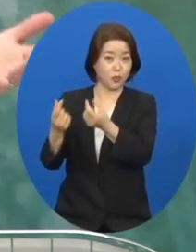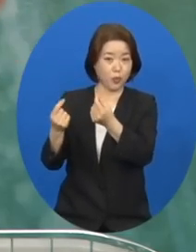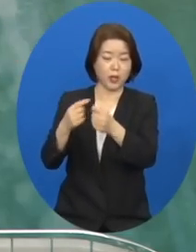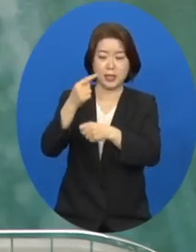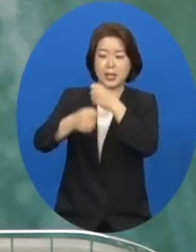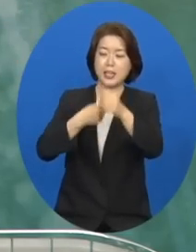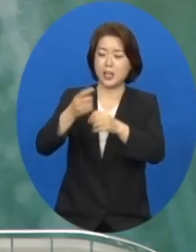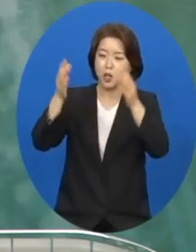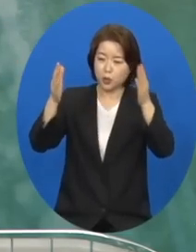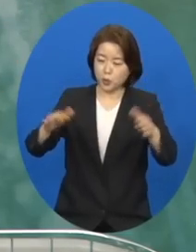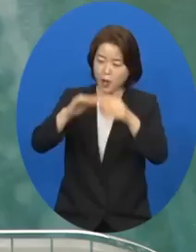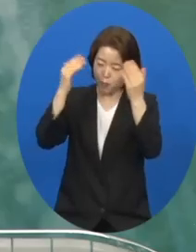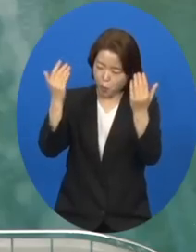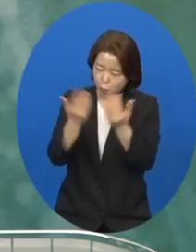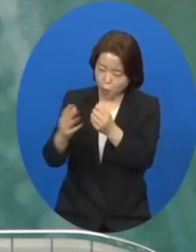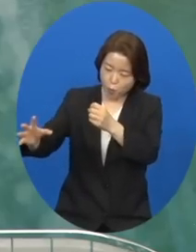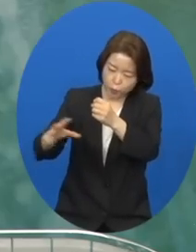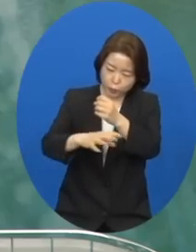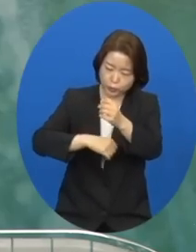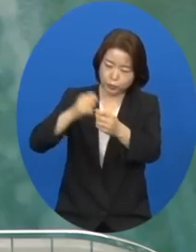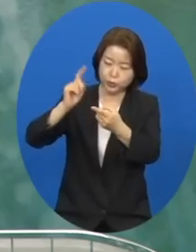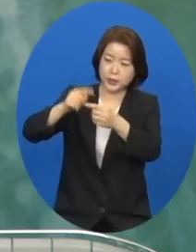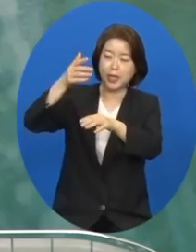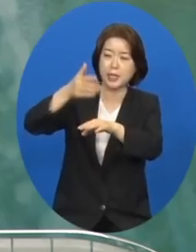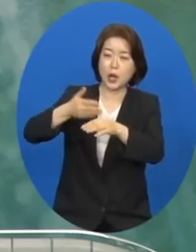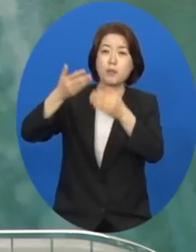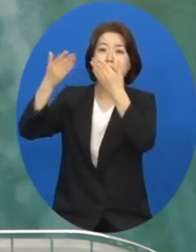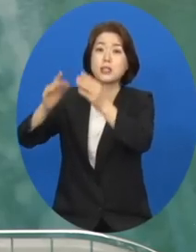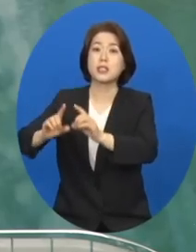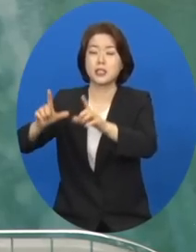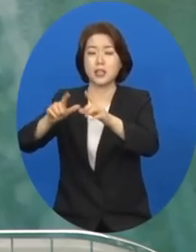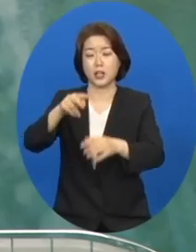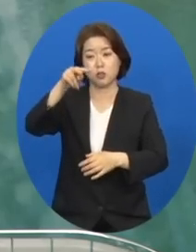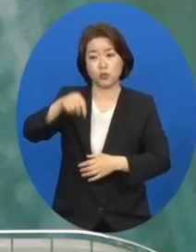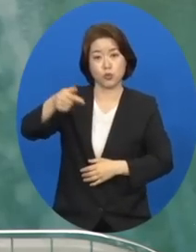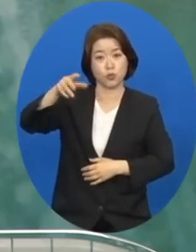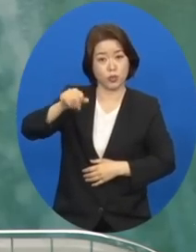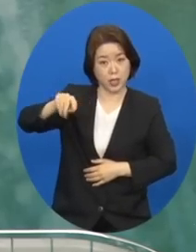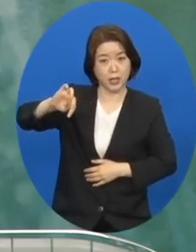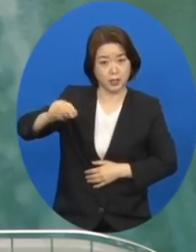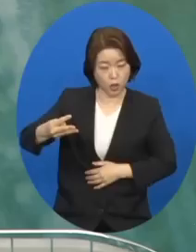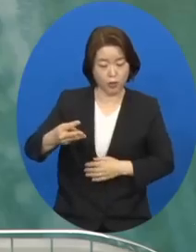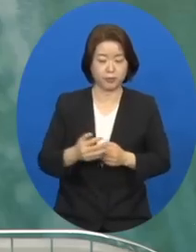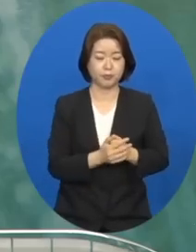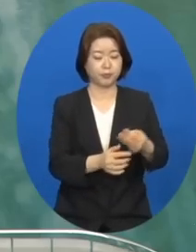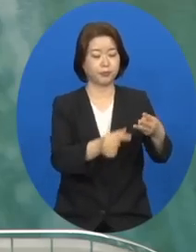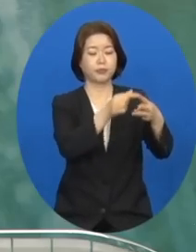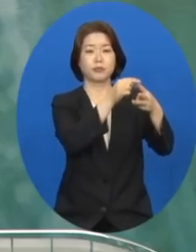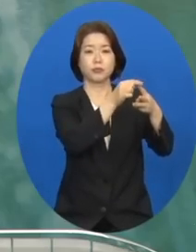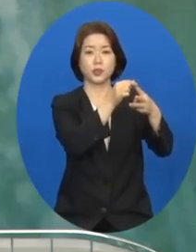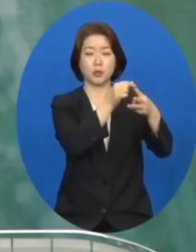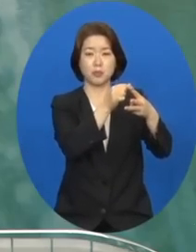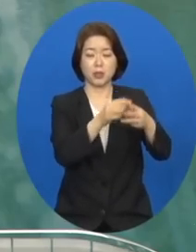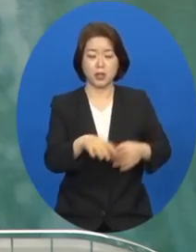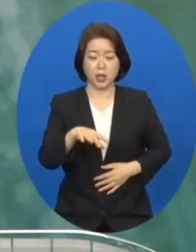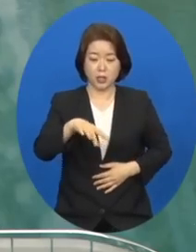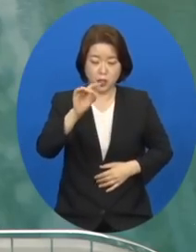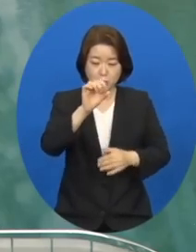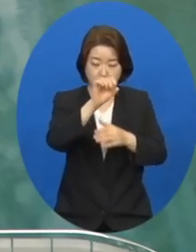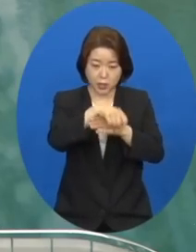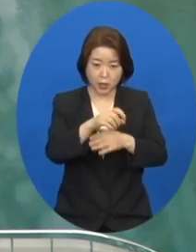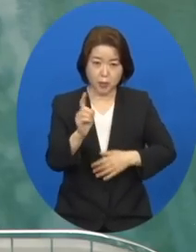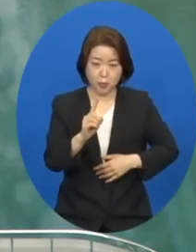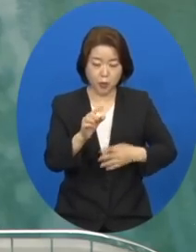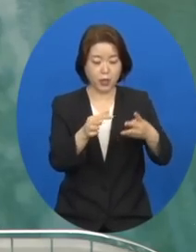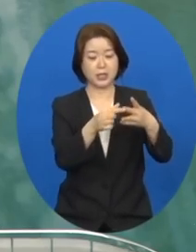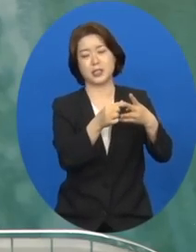모든 출수 에 대한 감사를 드리는 날이 수장 절입니다 그런데 첫 번째 열매를 구별해 드는 것이 바로 맥 7 저리